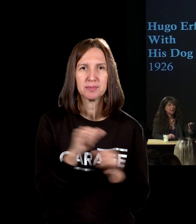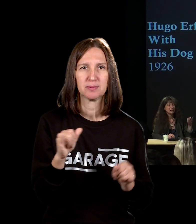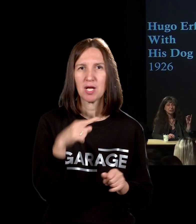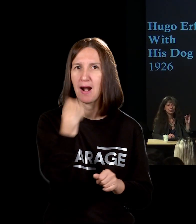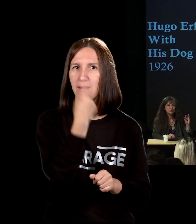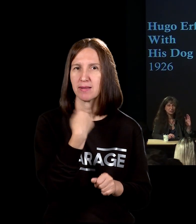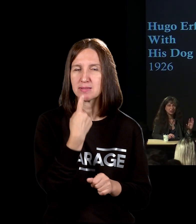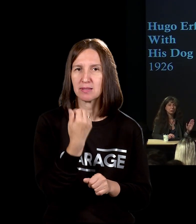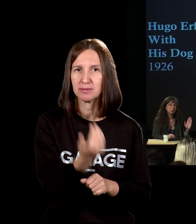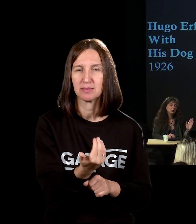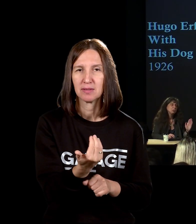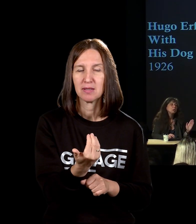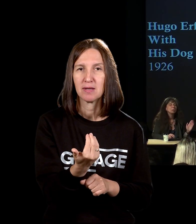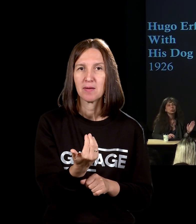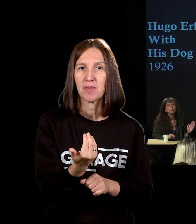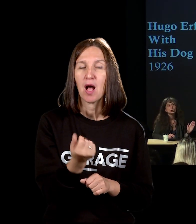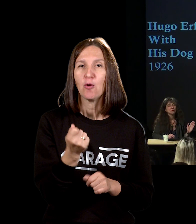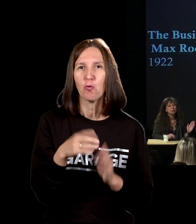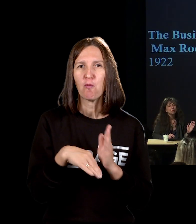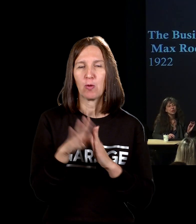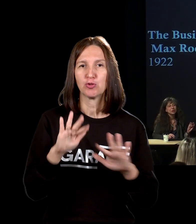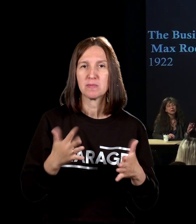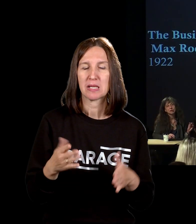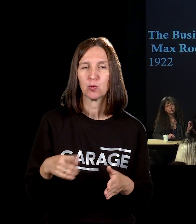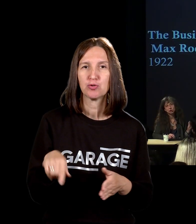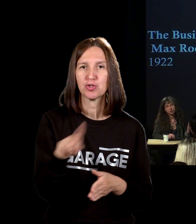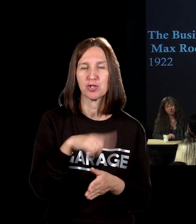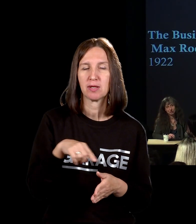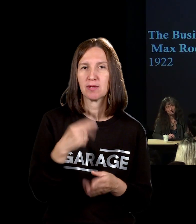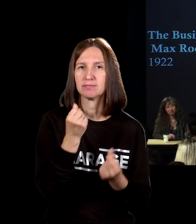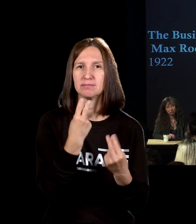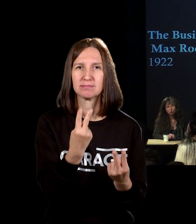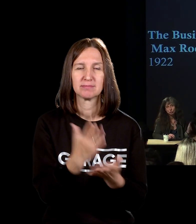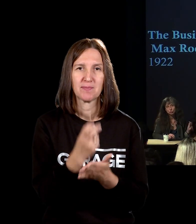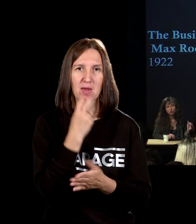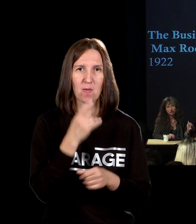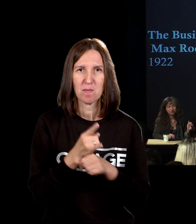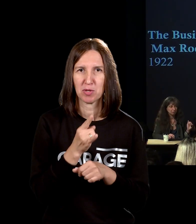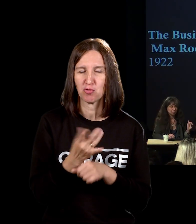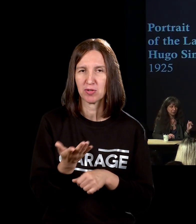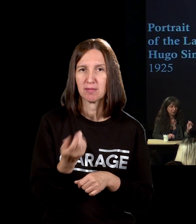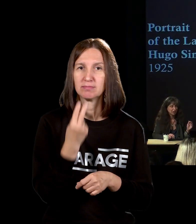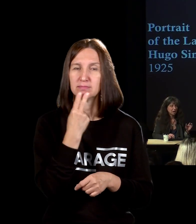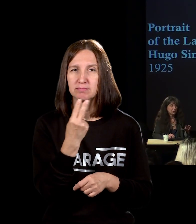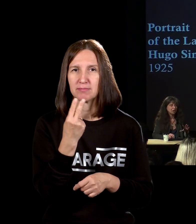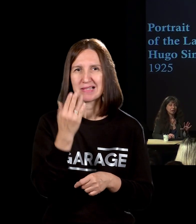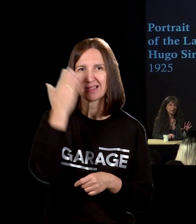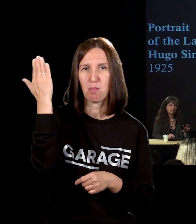лица. Как бы в лучшем случае герои Дикса комичные. В лучшем случае они